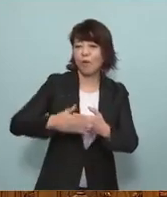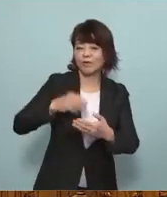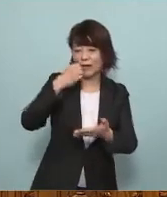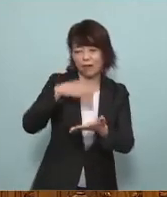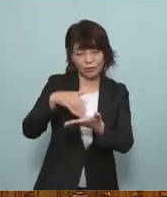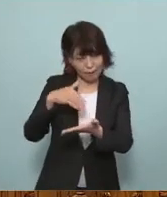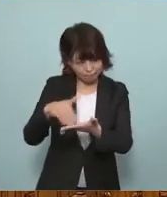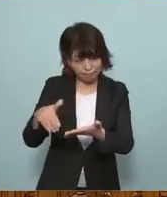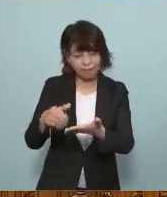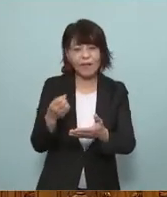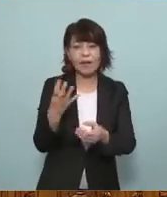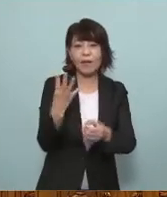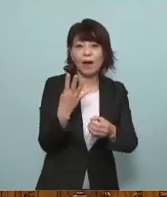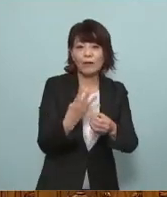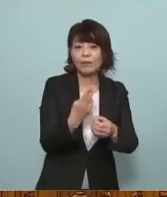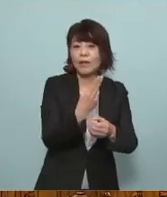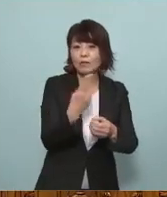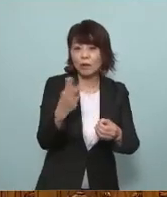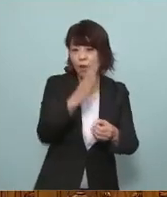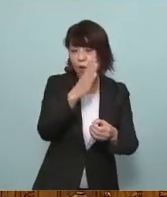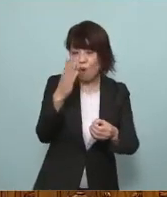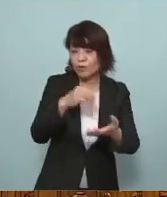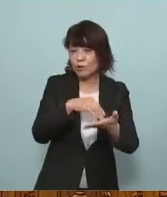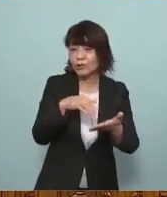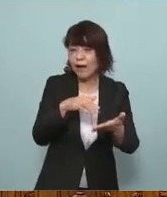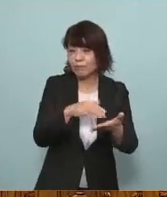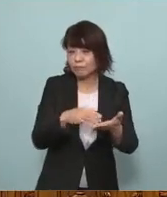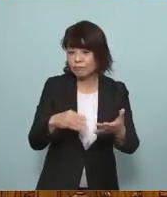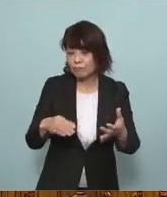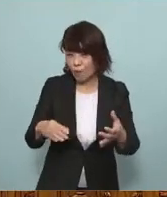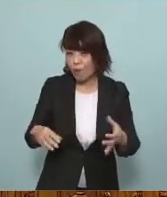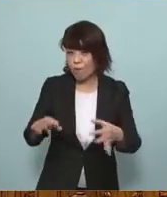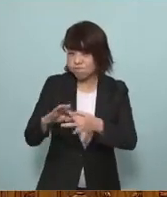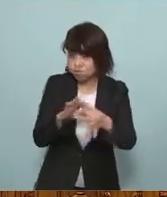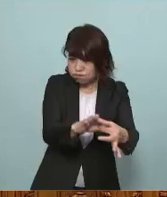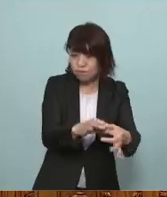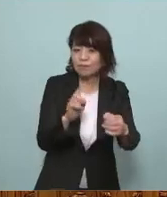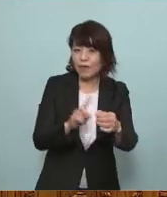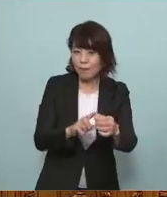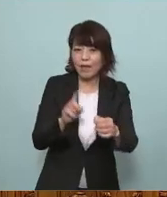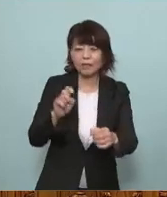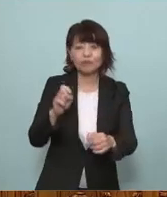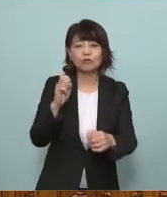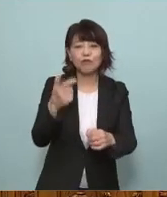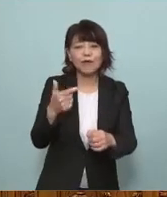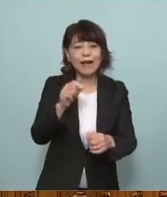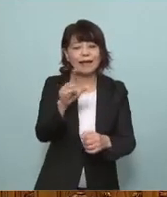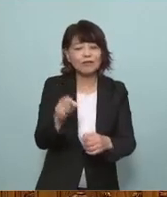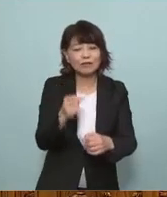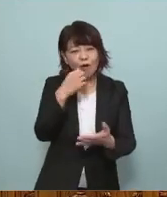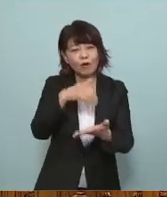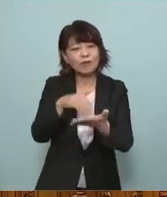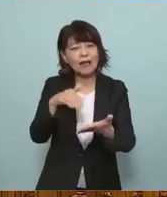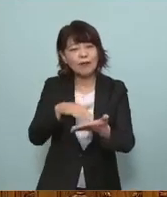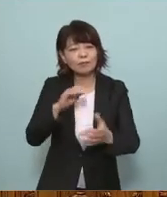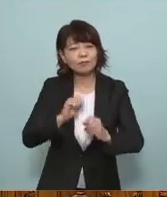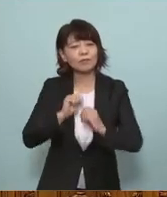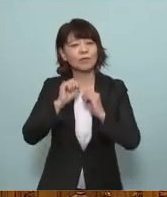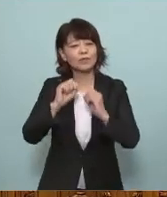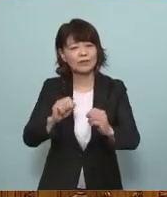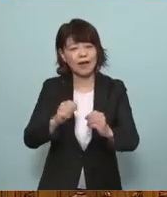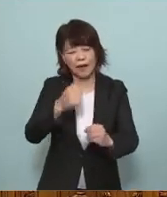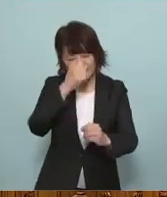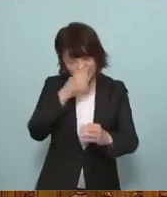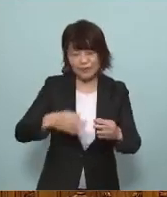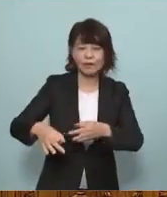と令和4年度本予算を切れ目なく、16ヶ月予算の執行を通じた万全の経済財政運営